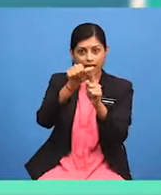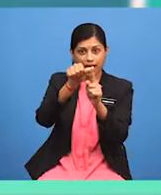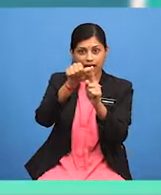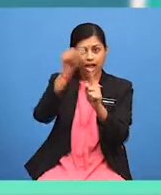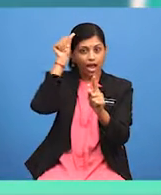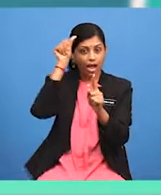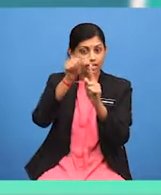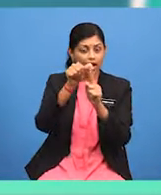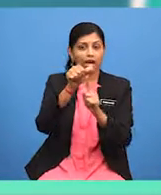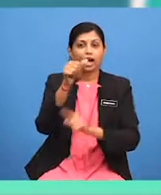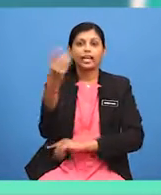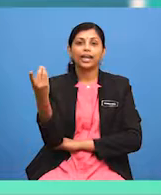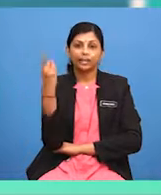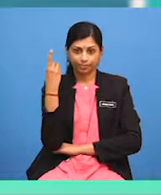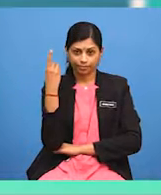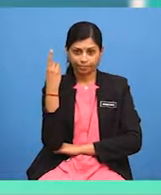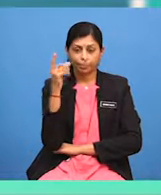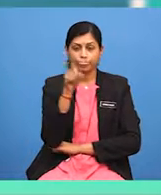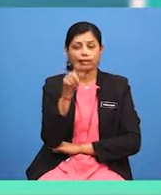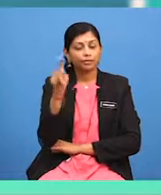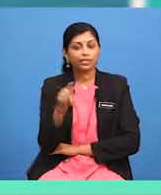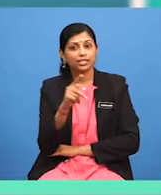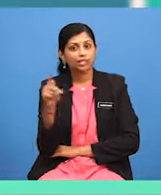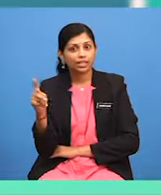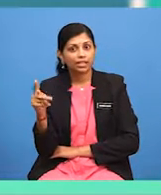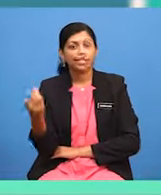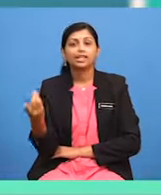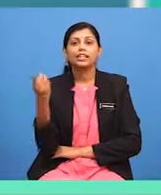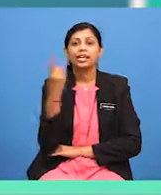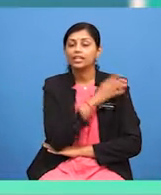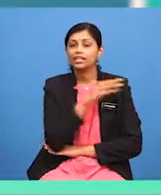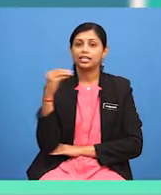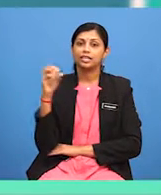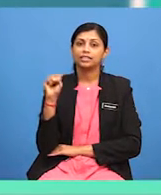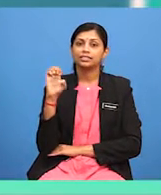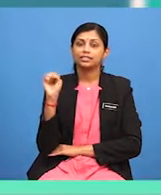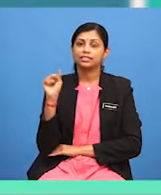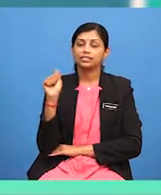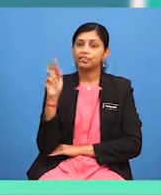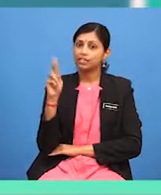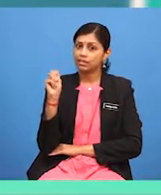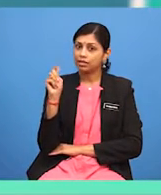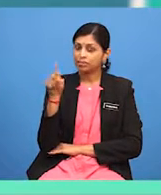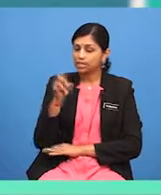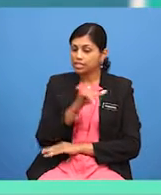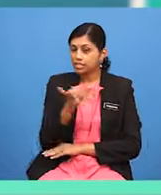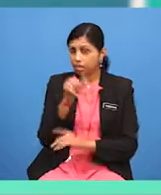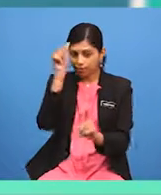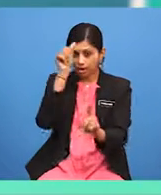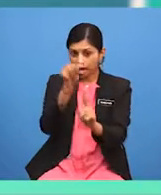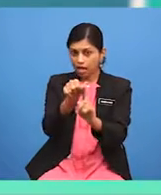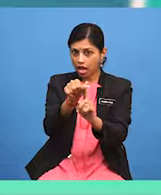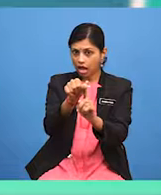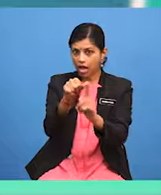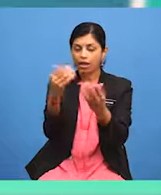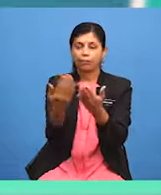Kita perlu memastikan daya dan sasaran adalah sama arah.